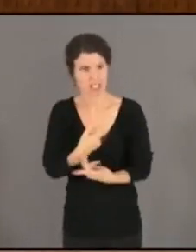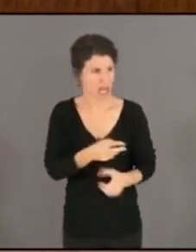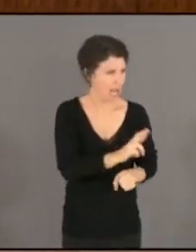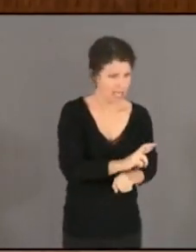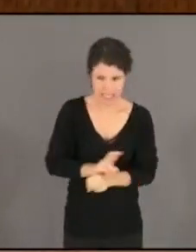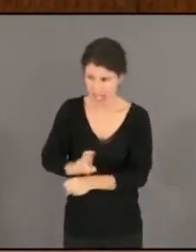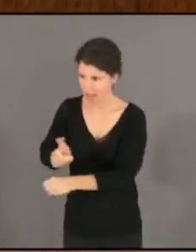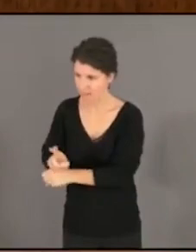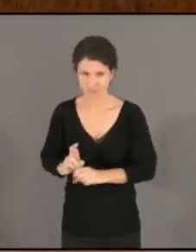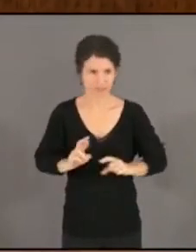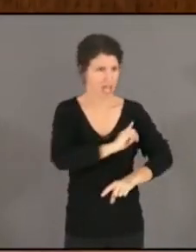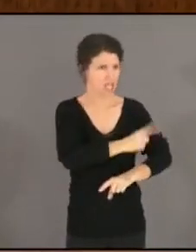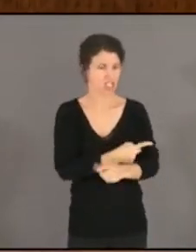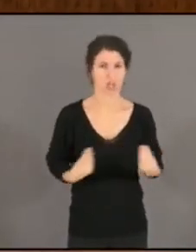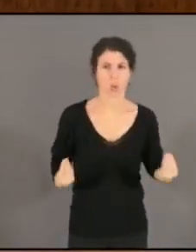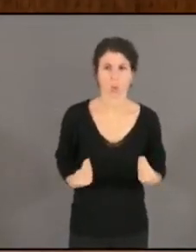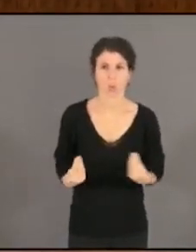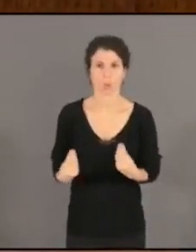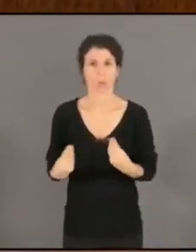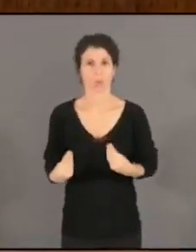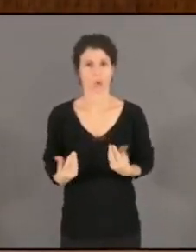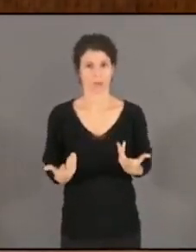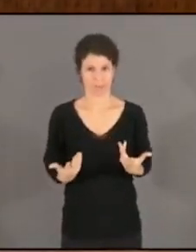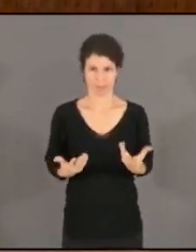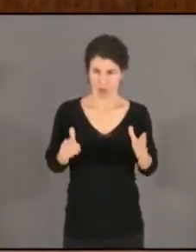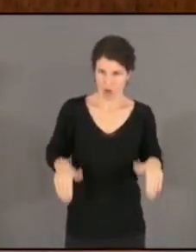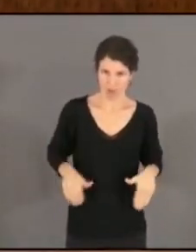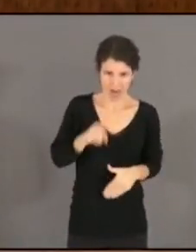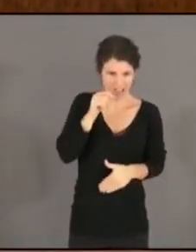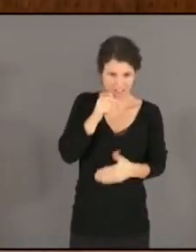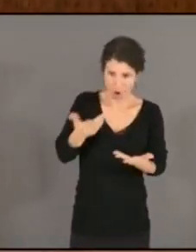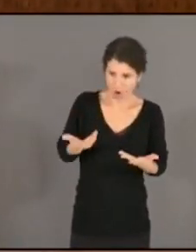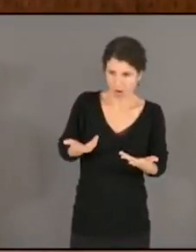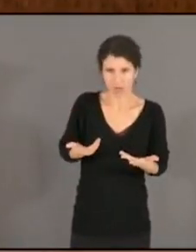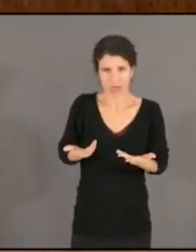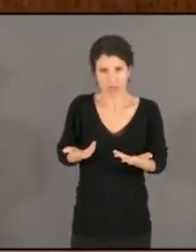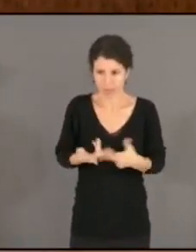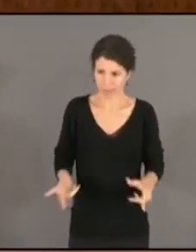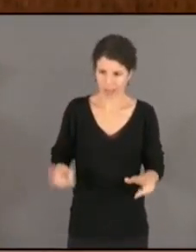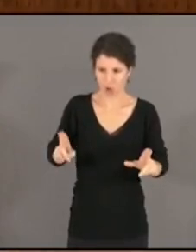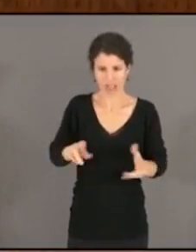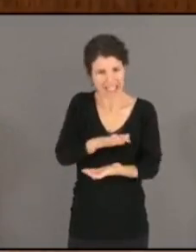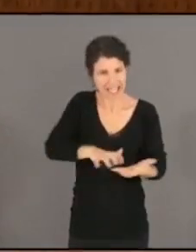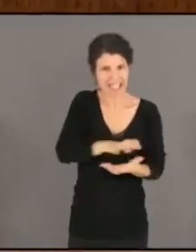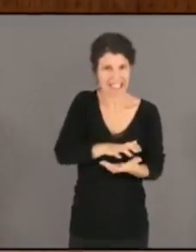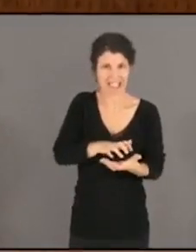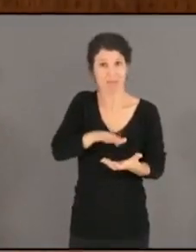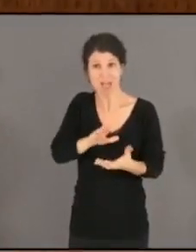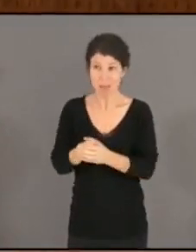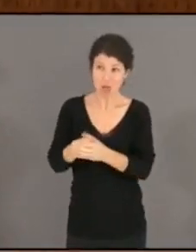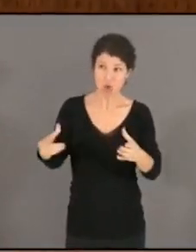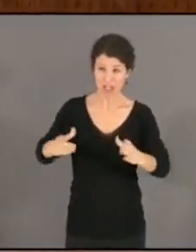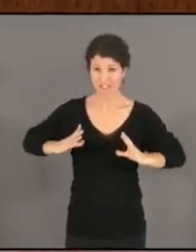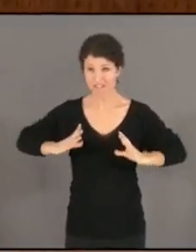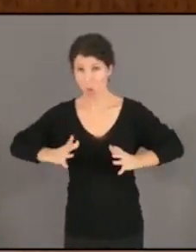efforts de gestion dans une période de crise, si tant est que votre majorité en ait la volonté. Bien au contraire, votre majorité semble faire